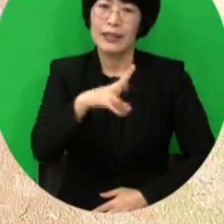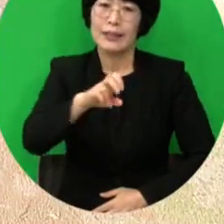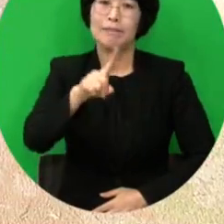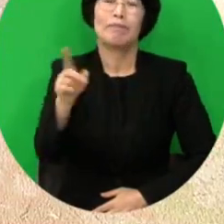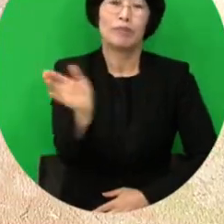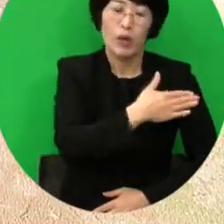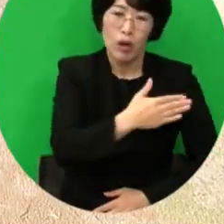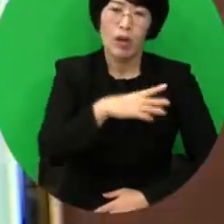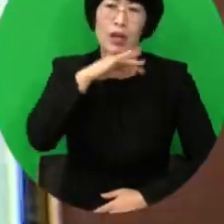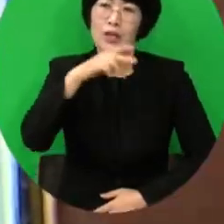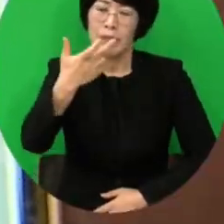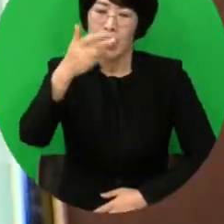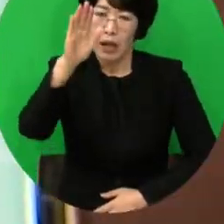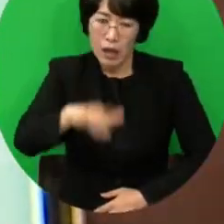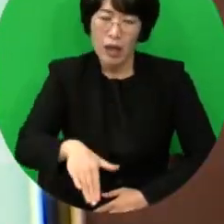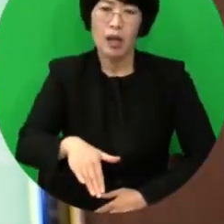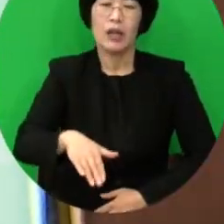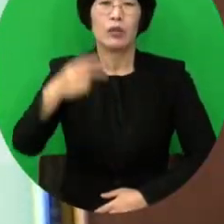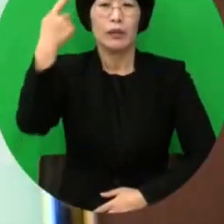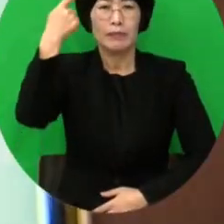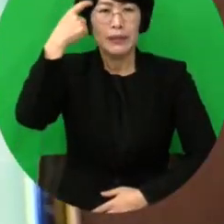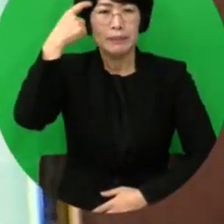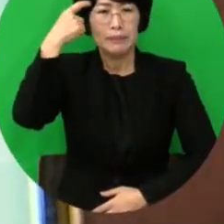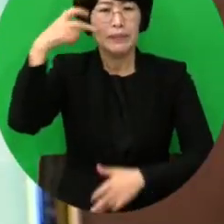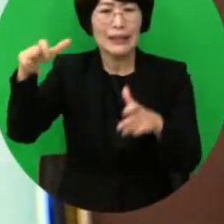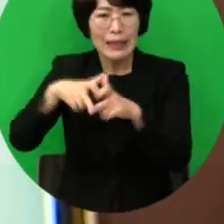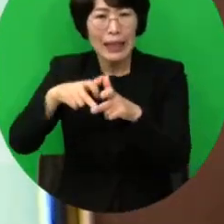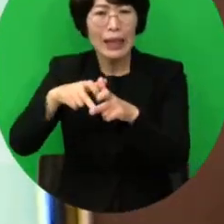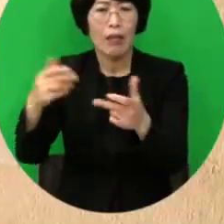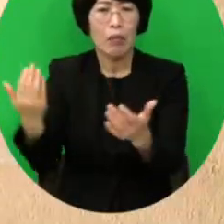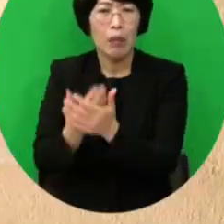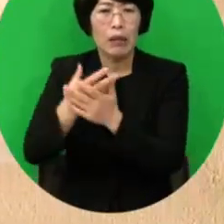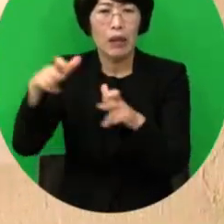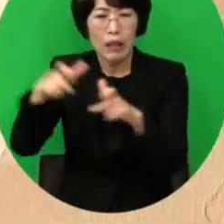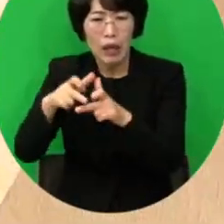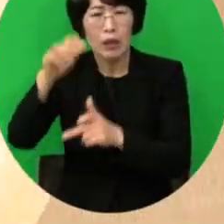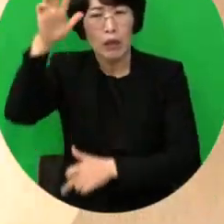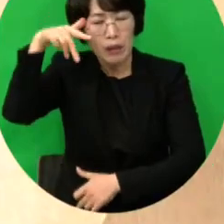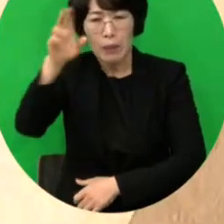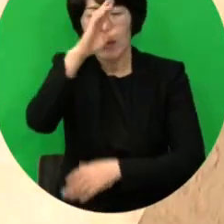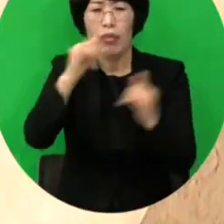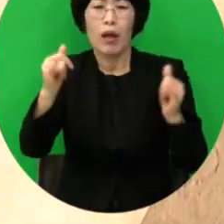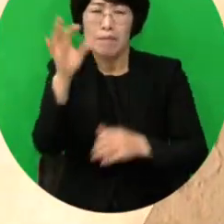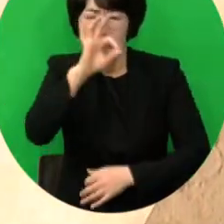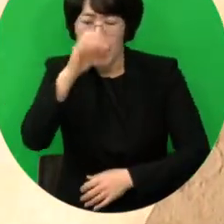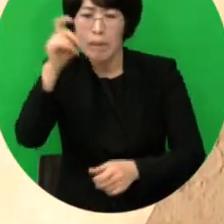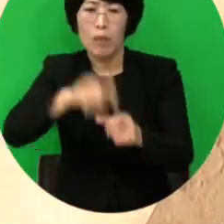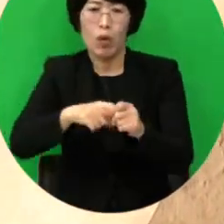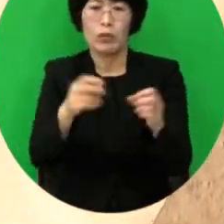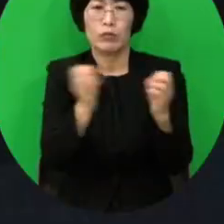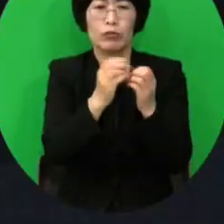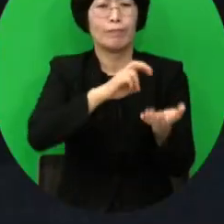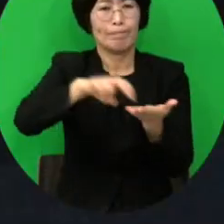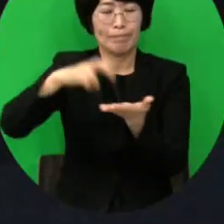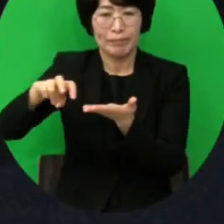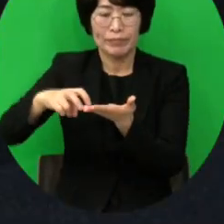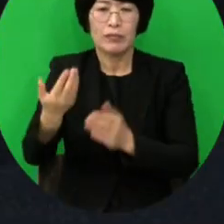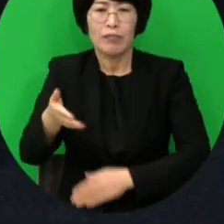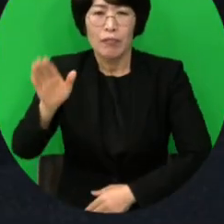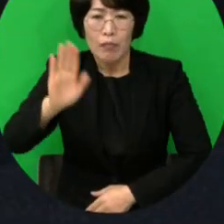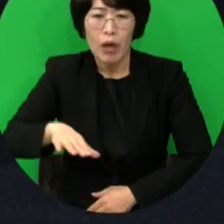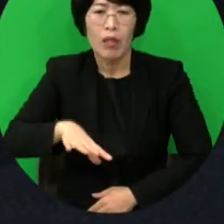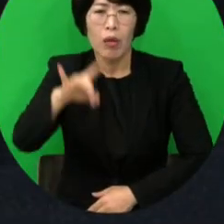2021년부터 18세 미만의 아동과 지적자폐성 장애인, 치매 환자를 찾기 위해 경찰이 발송하는 실종경보문자. 하지만